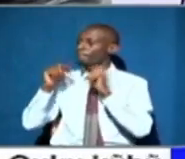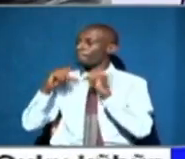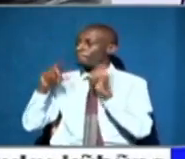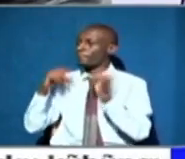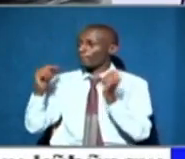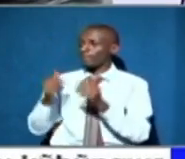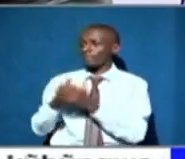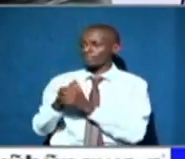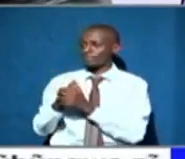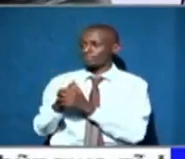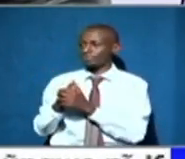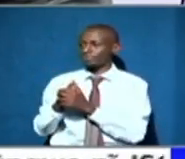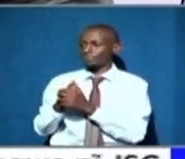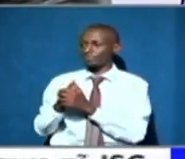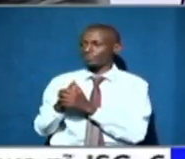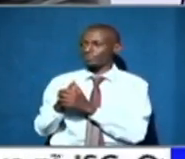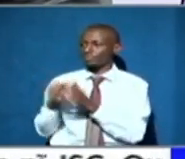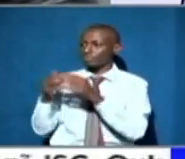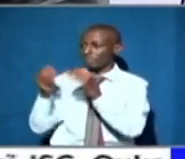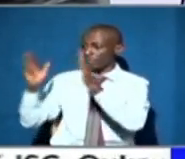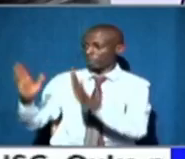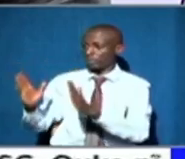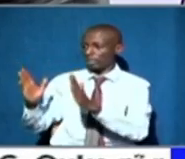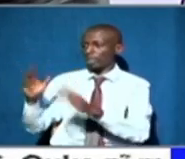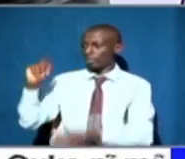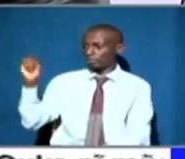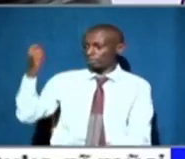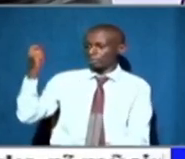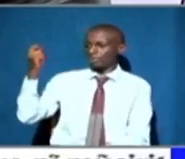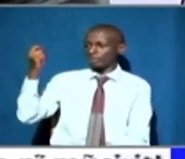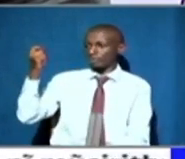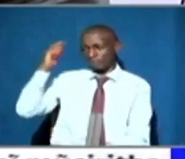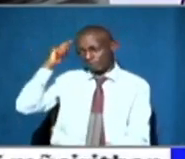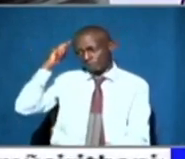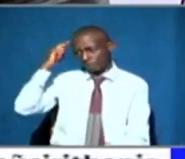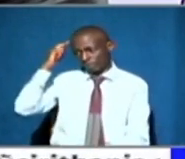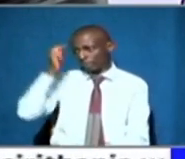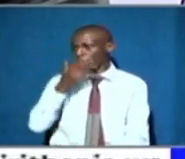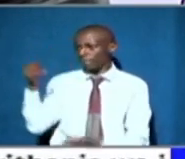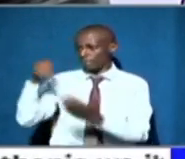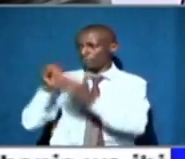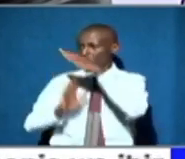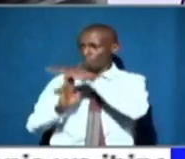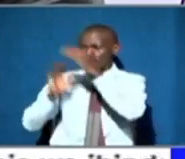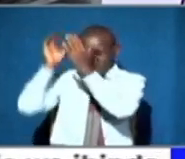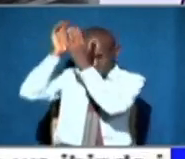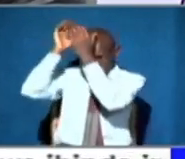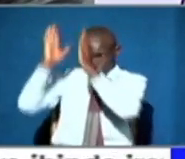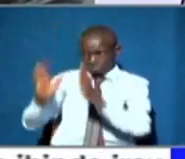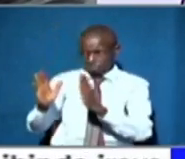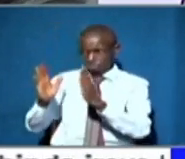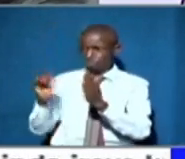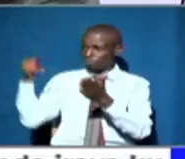yes utongoria wa bururi akona ni wega anyite ak bishop muhedia asoke